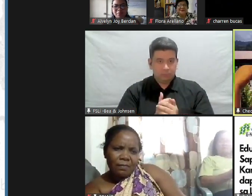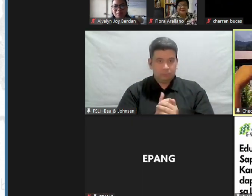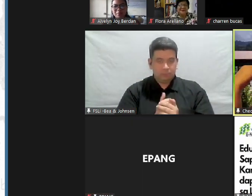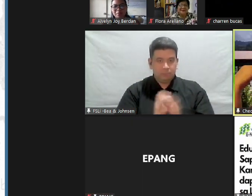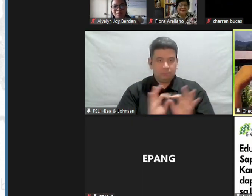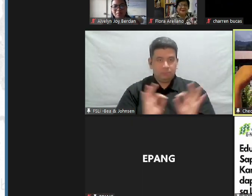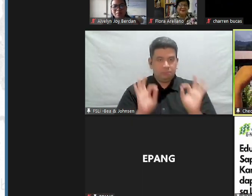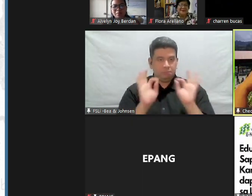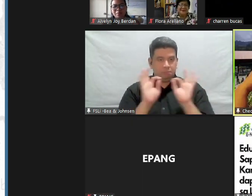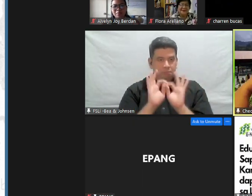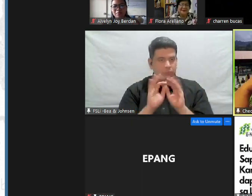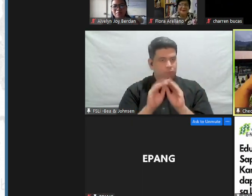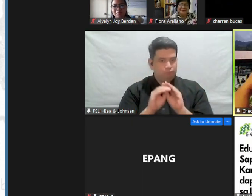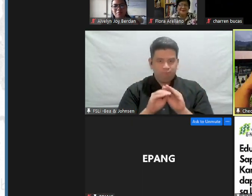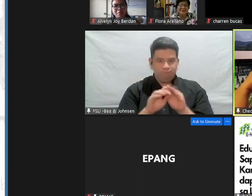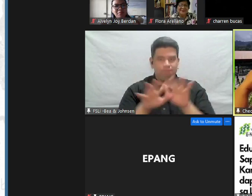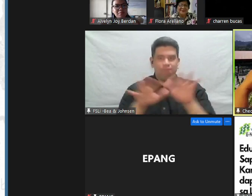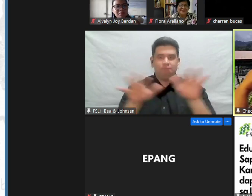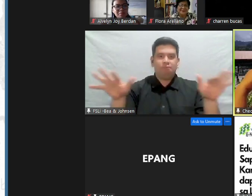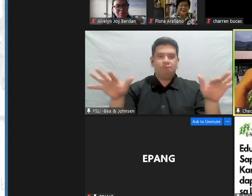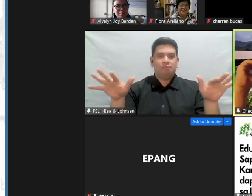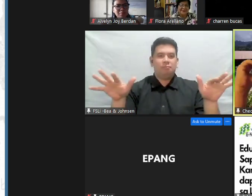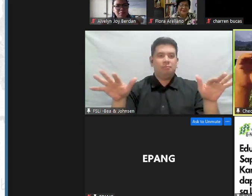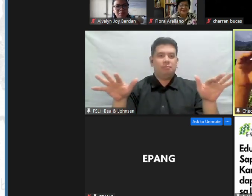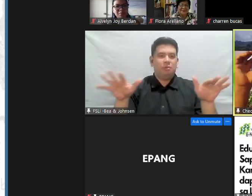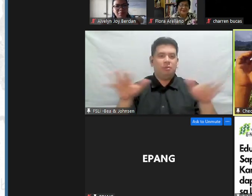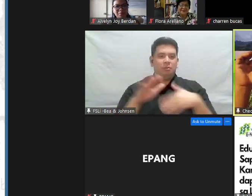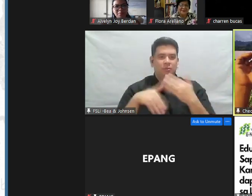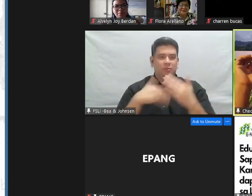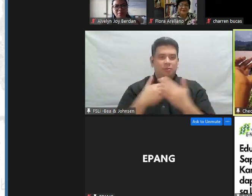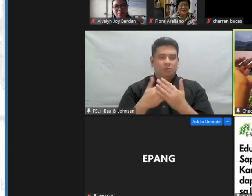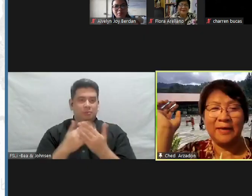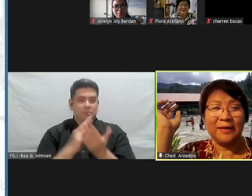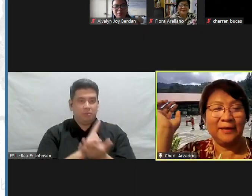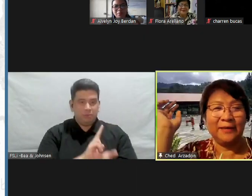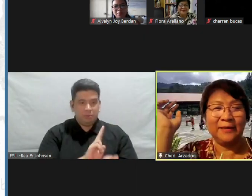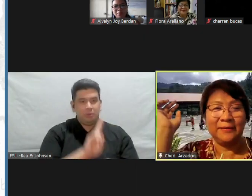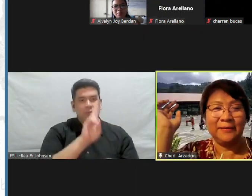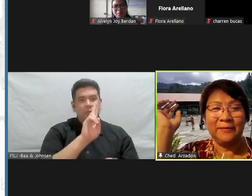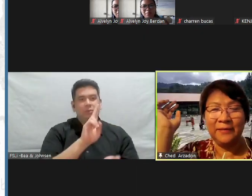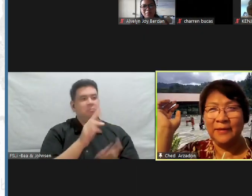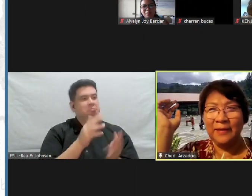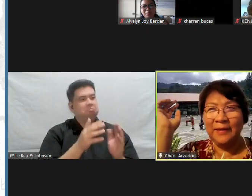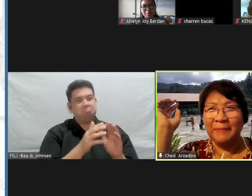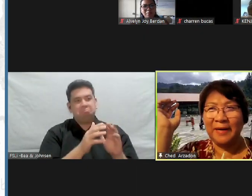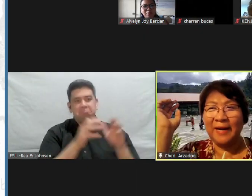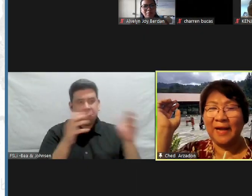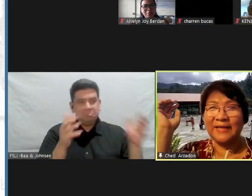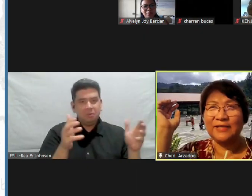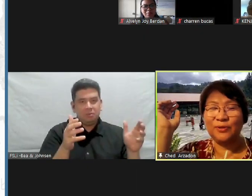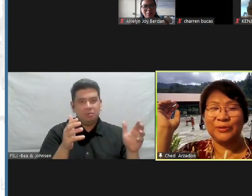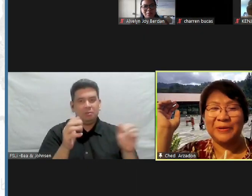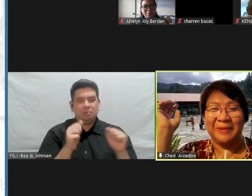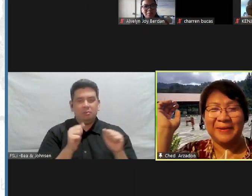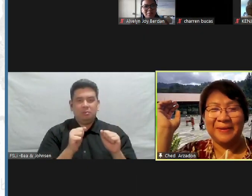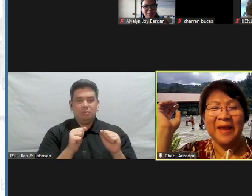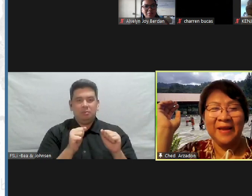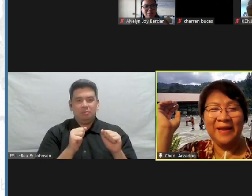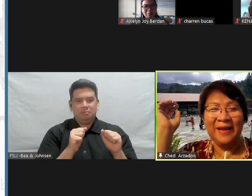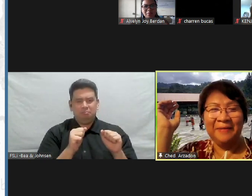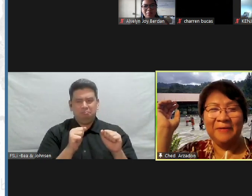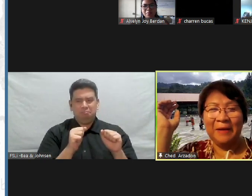Kasi nga, sabi nila, yung mga taga, ano lang yan, taga universidad na malalaki, ano? Para nakaka-insulto naman